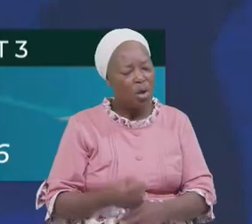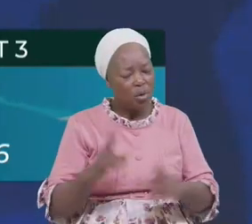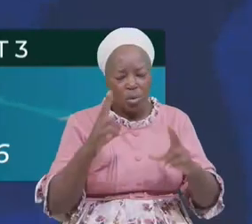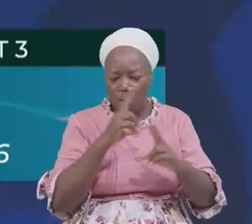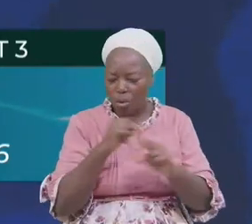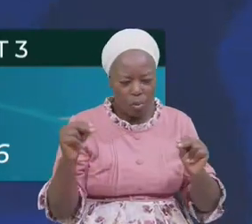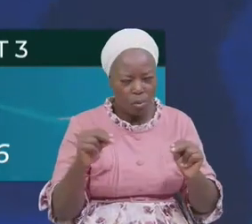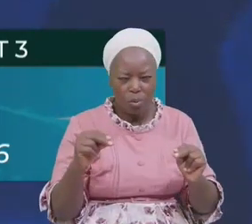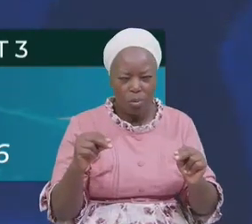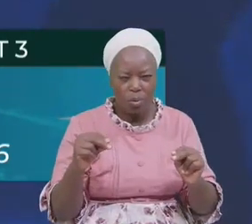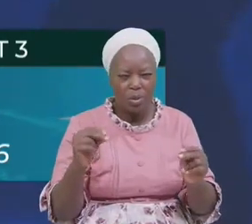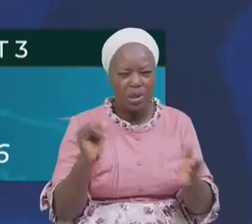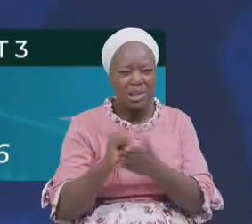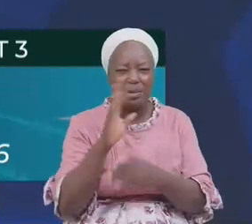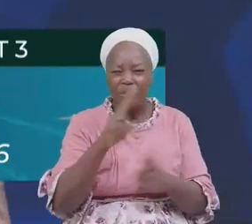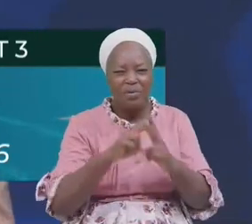Non,